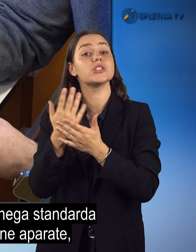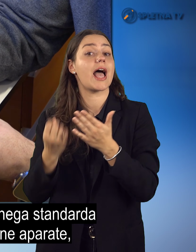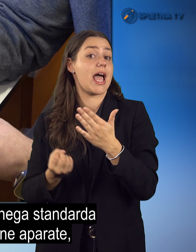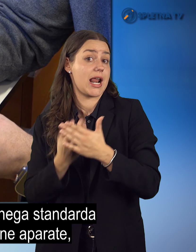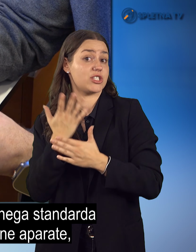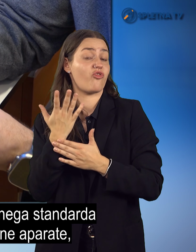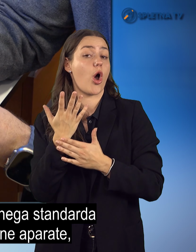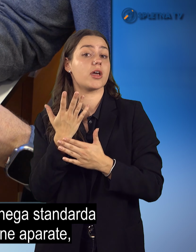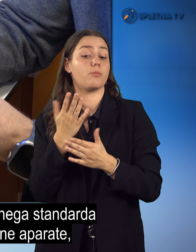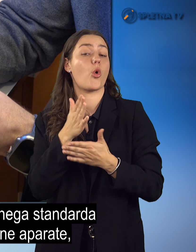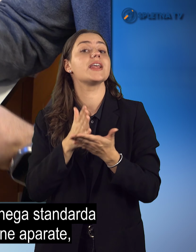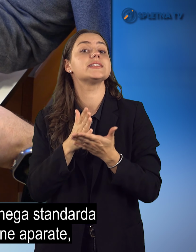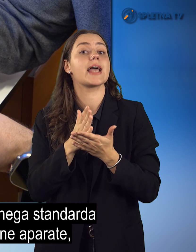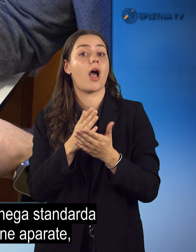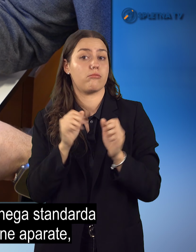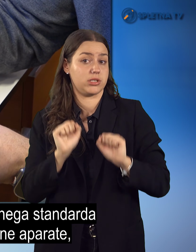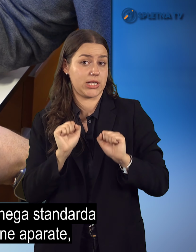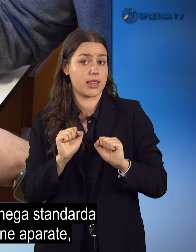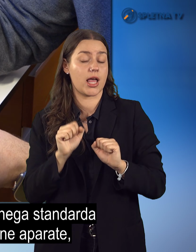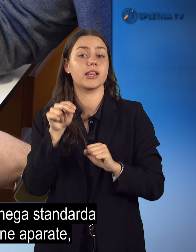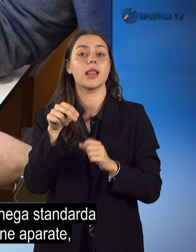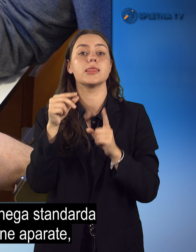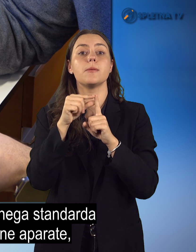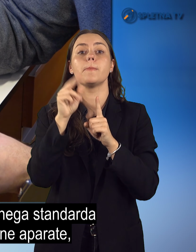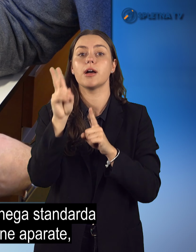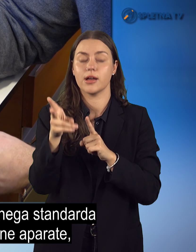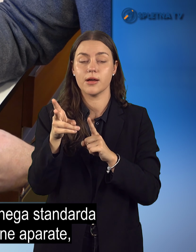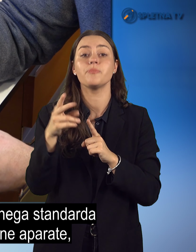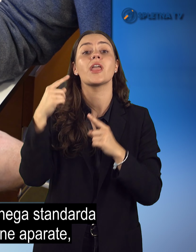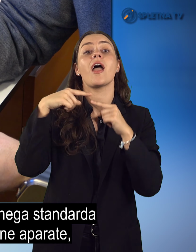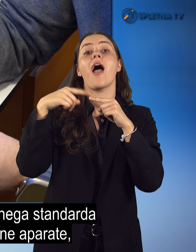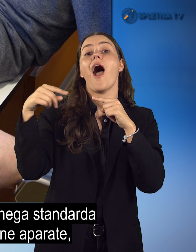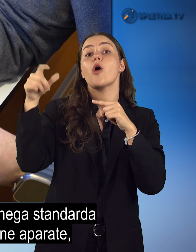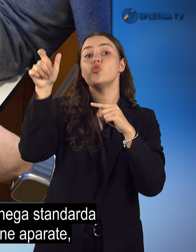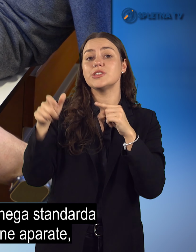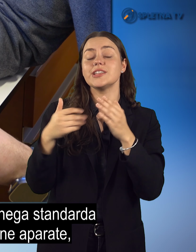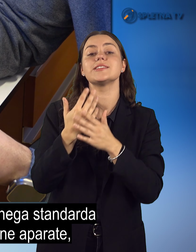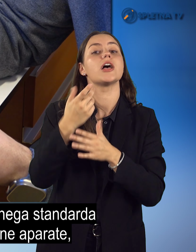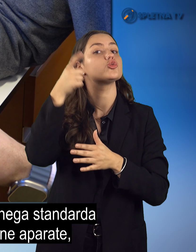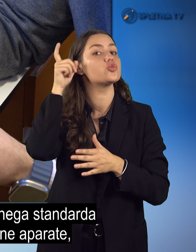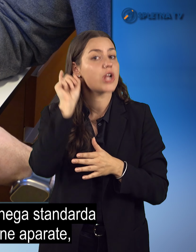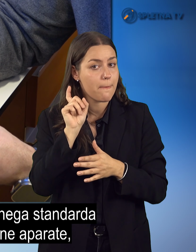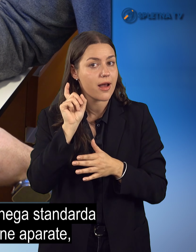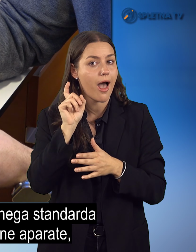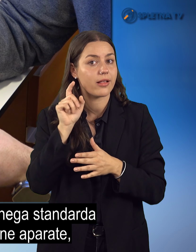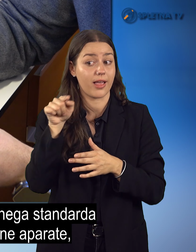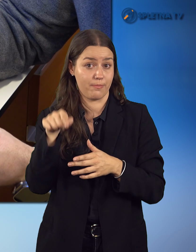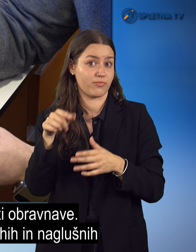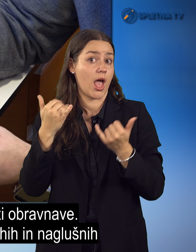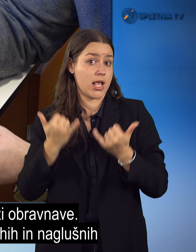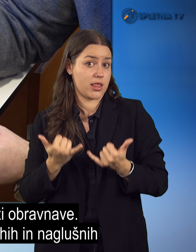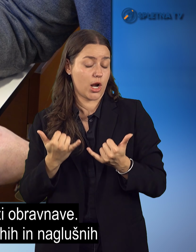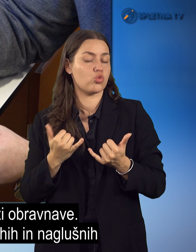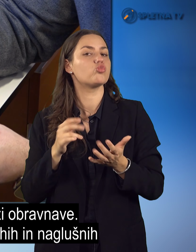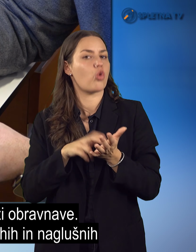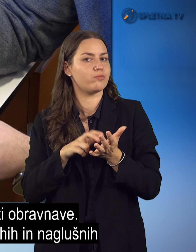razvoj poklicnega standarda NPK akustik za slušne aparate, ki je trenutno še v fazi obravnave.